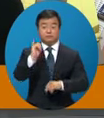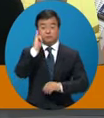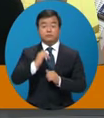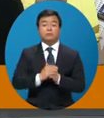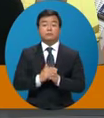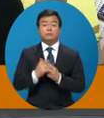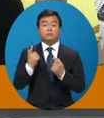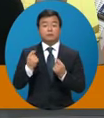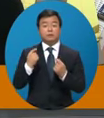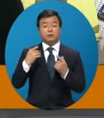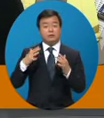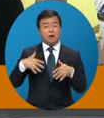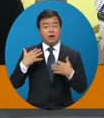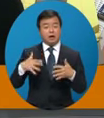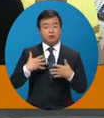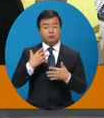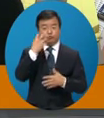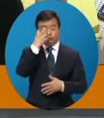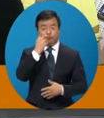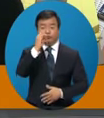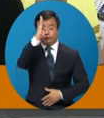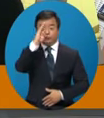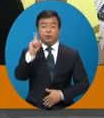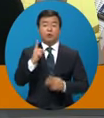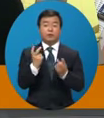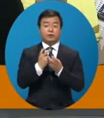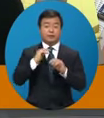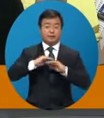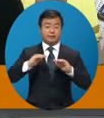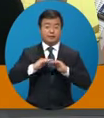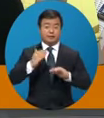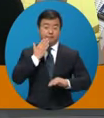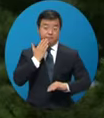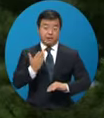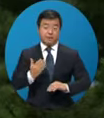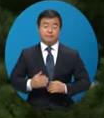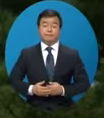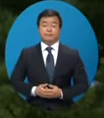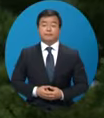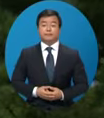가을 우울증 어떻게 극복할 수 있을까요? 이동현 기자입니다.